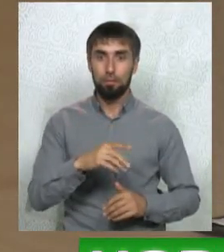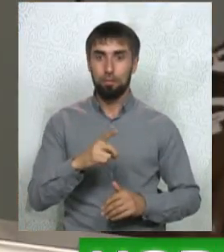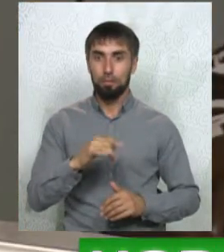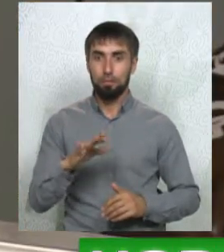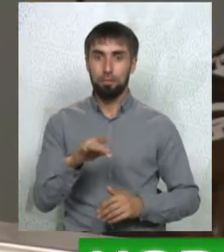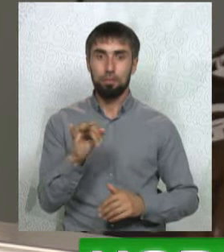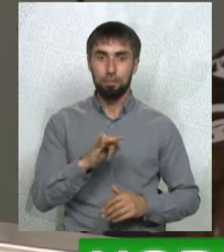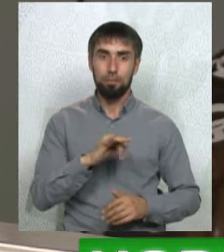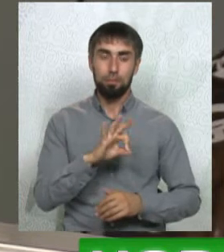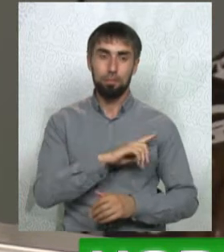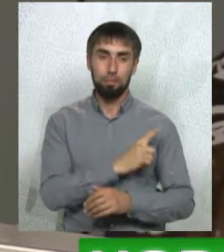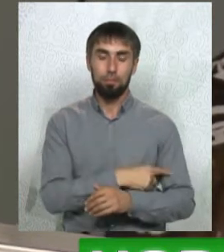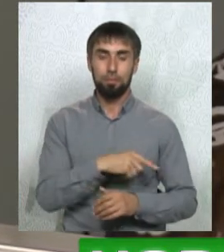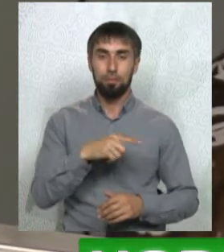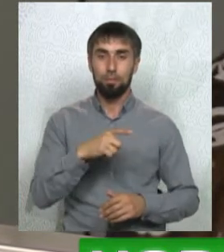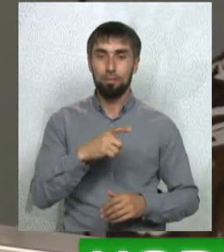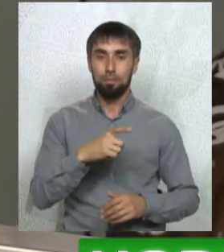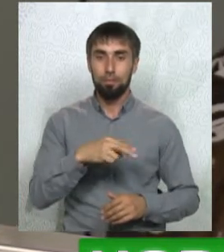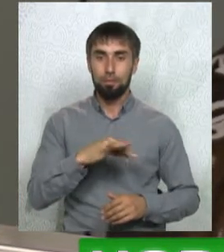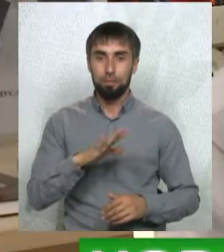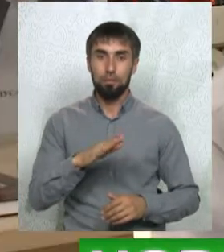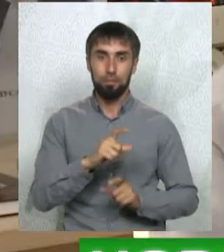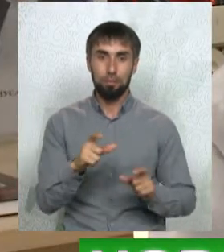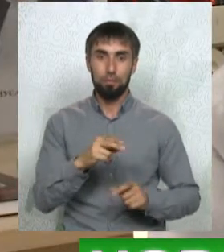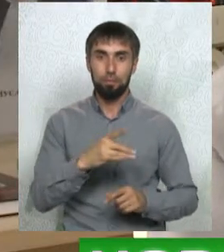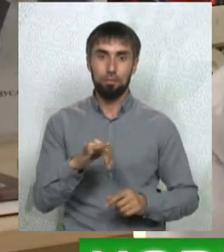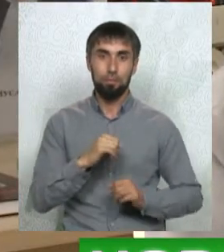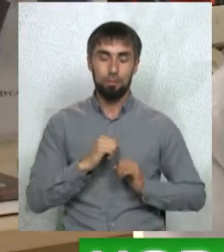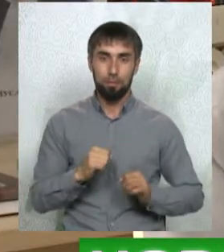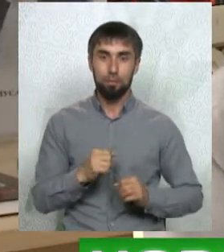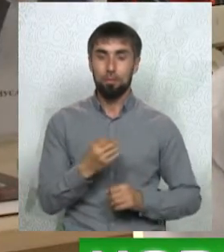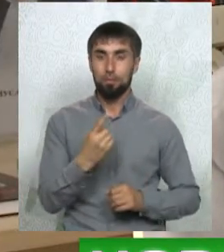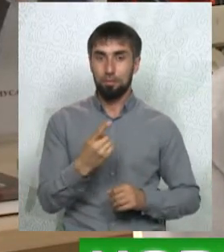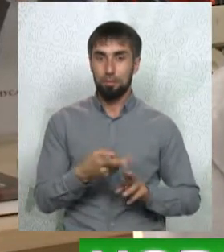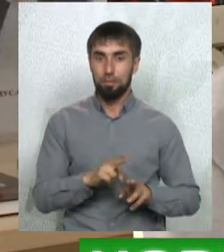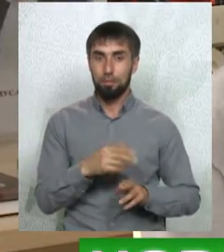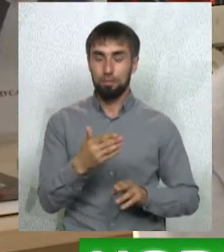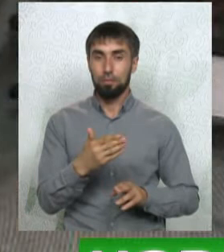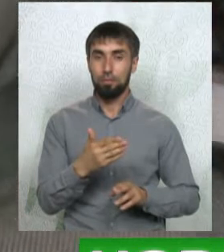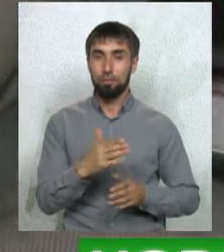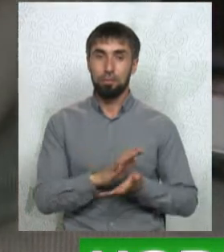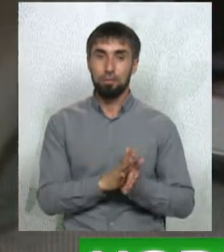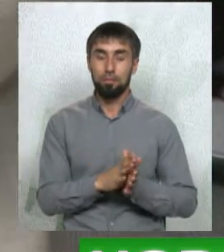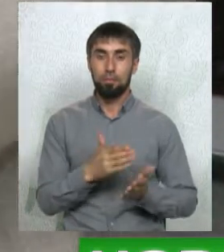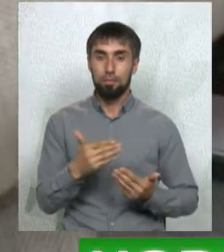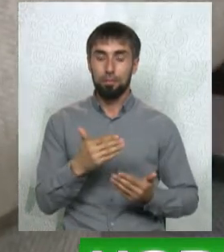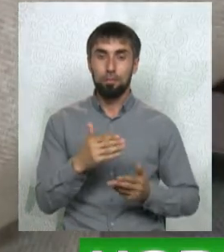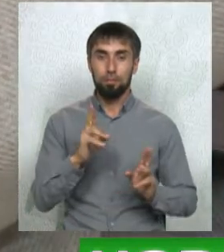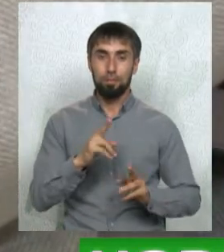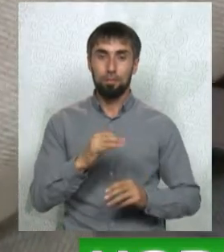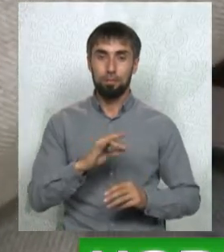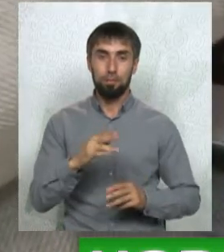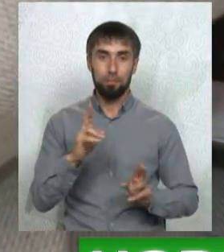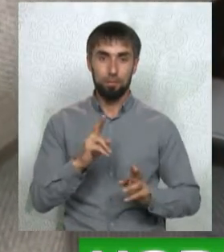– это история о сильных духом людях, об их стойкости и героизме, а еще о трепетном отношении к своим корням, традициям и